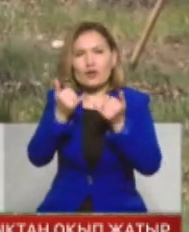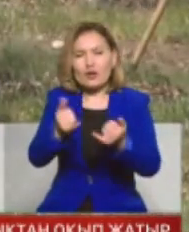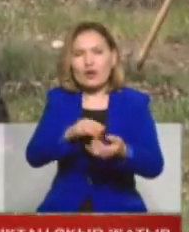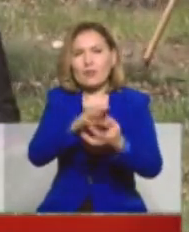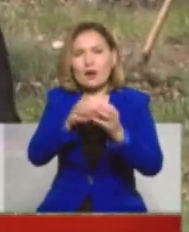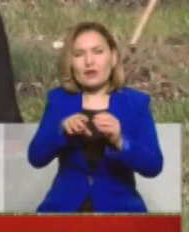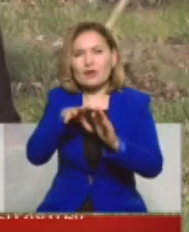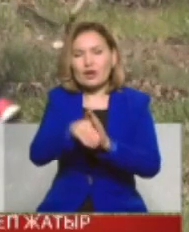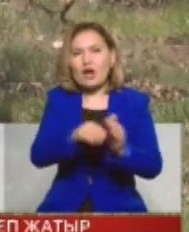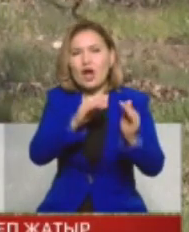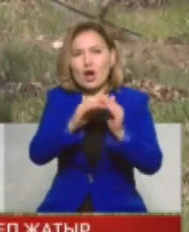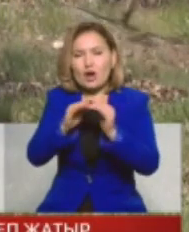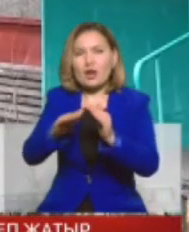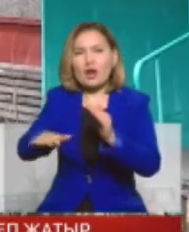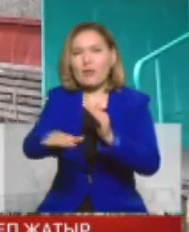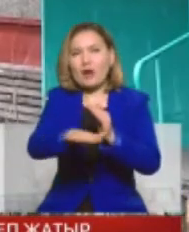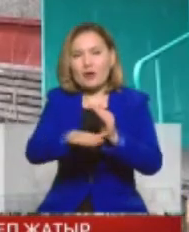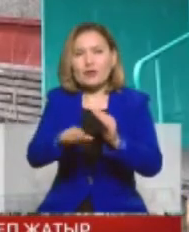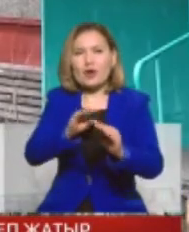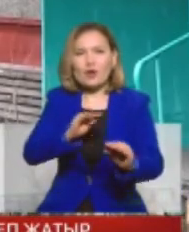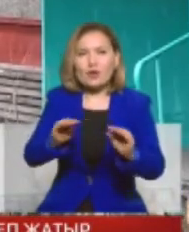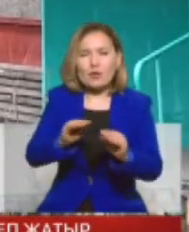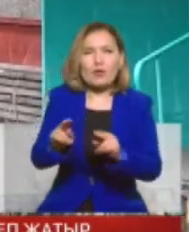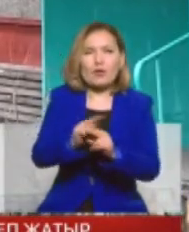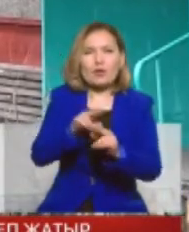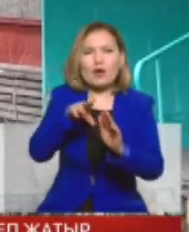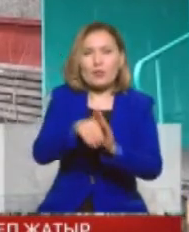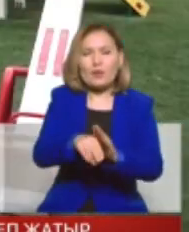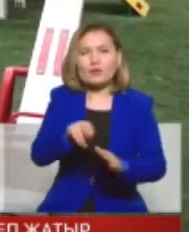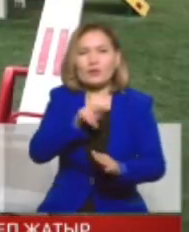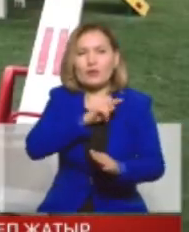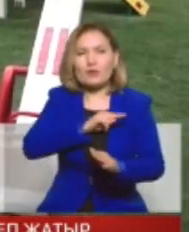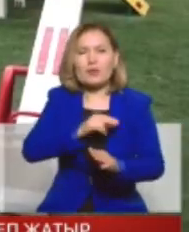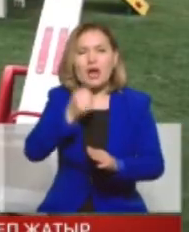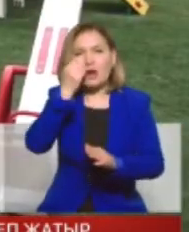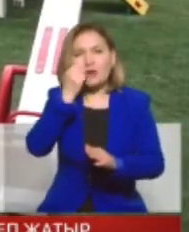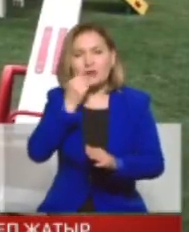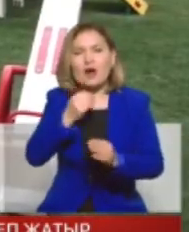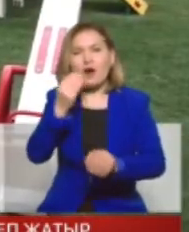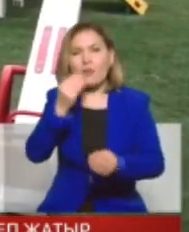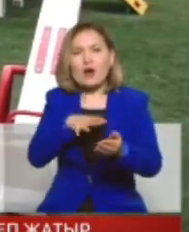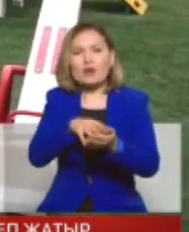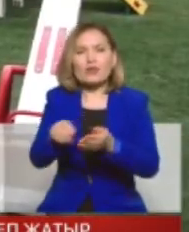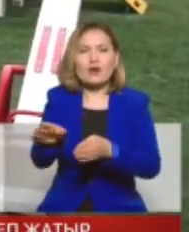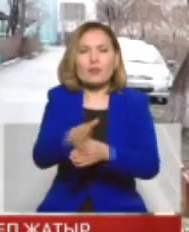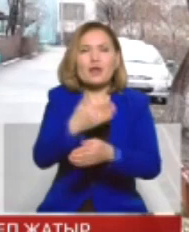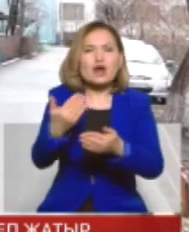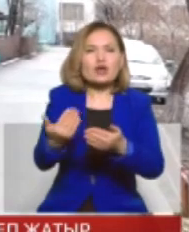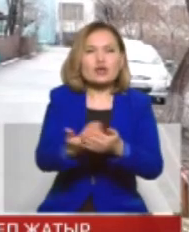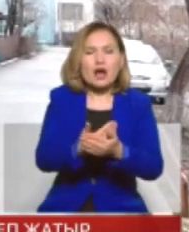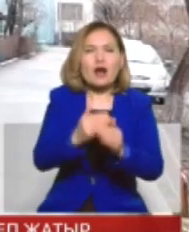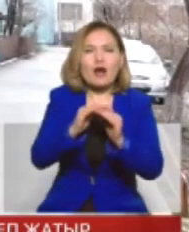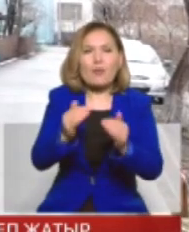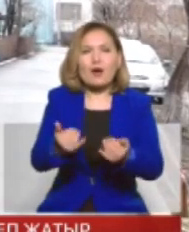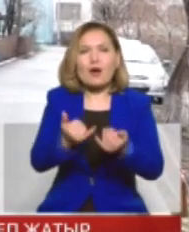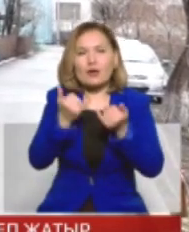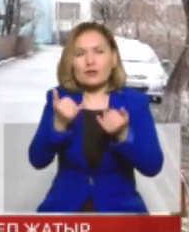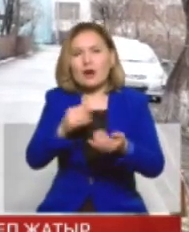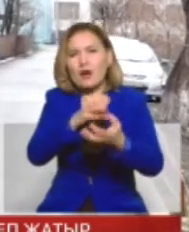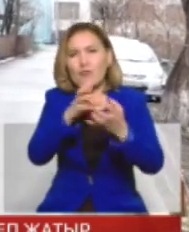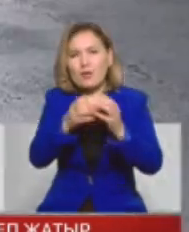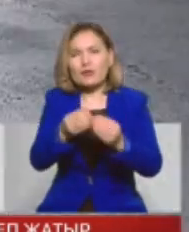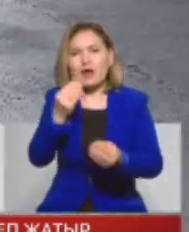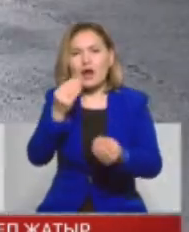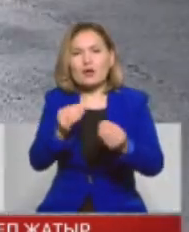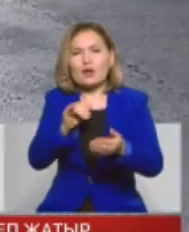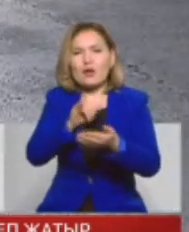жылдары көпқабатты тұрғын үйлердің аулаларын абаттандыруға да мән беріліп отыр. Тозығы жеткен балалардың ойын алаңдары жаңартылып, тал егіліп, есік алдындағы ескі